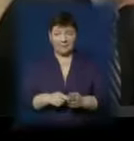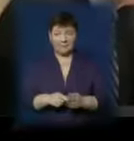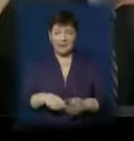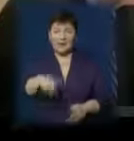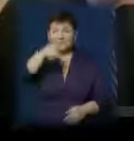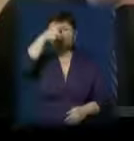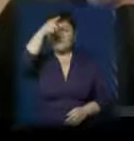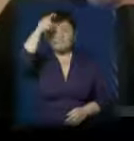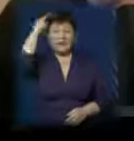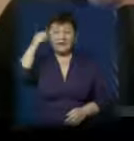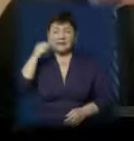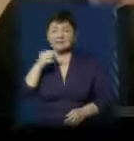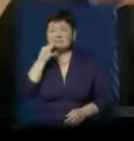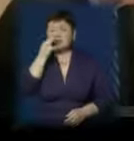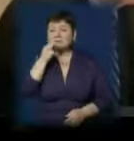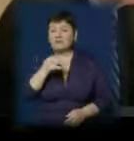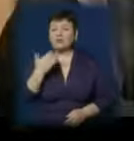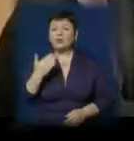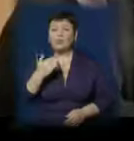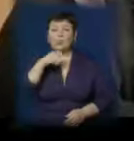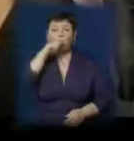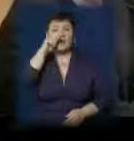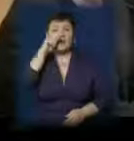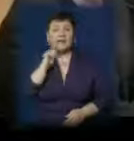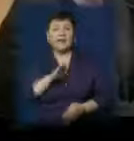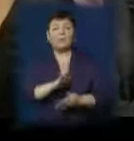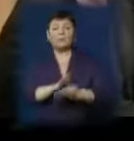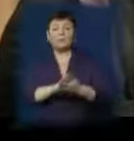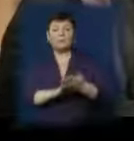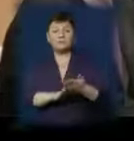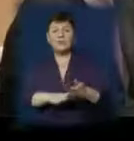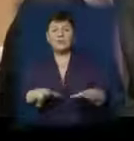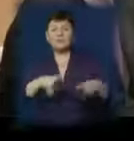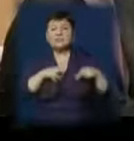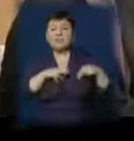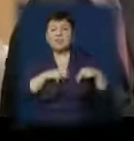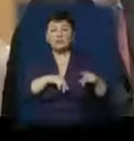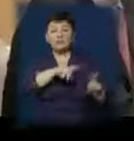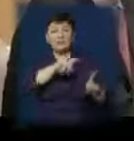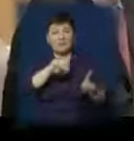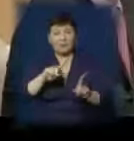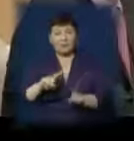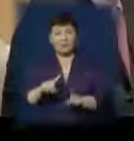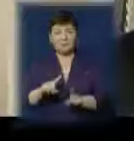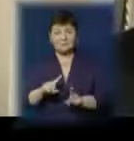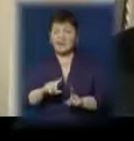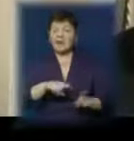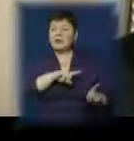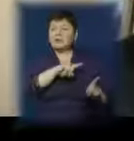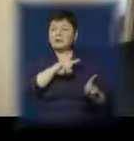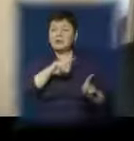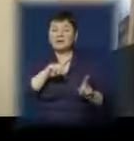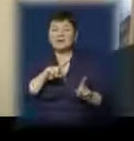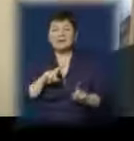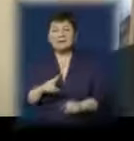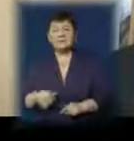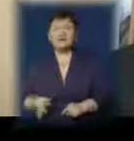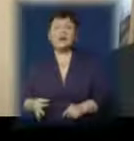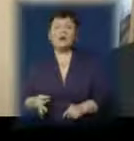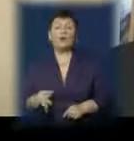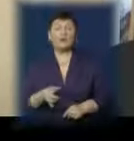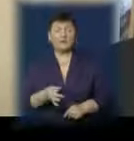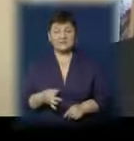Словацький високопосадовець запевнив, його країна продовжуватиме плідну співпрацю із Закарпаттям. Закарпатська область